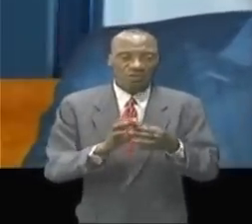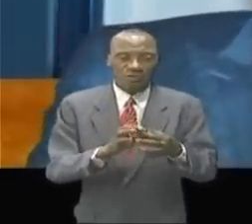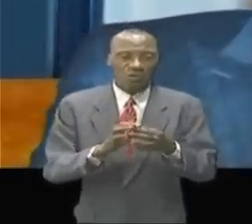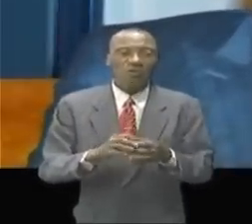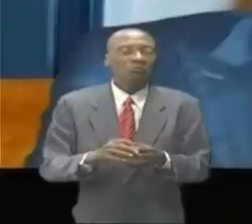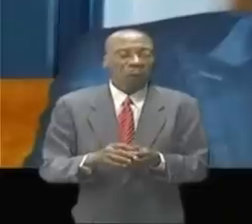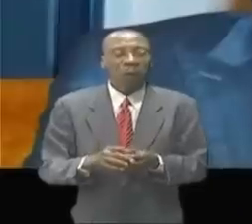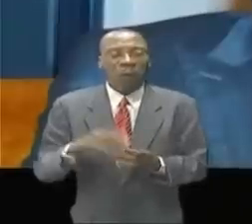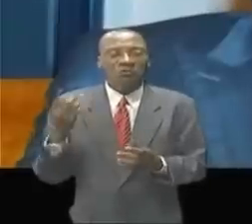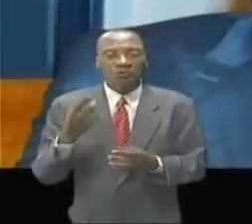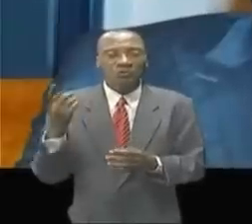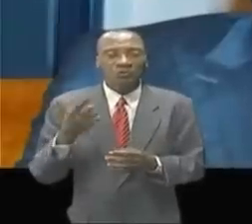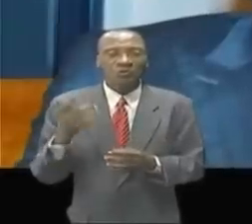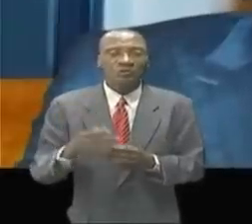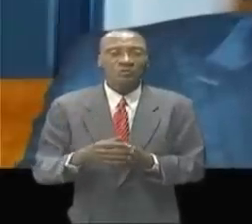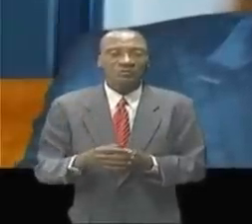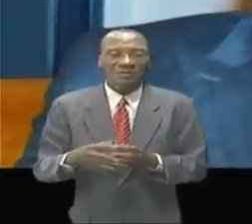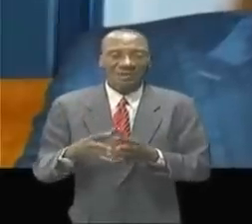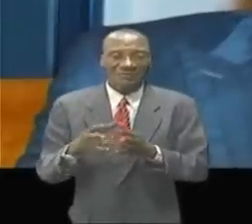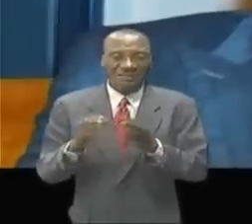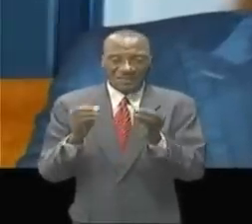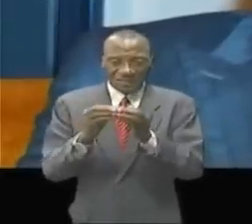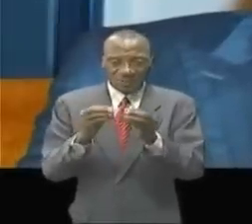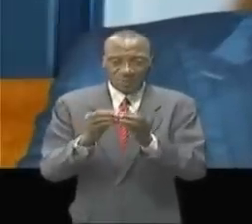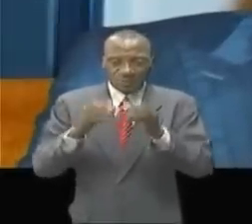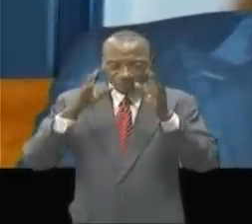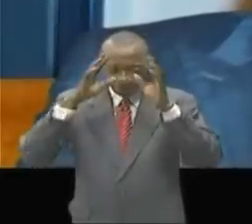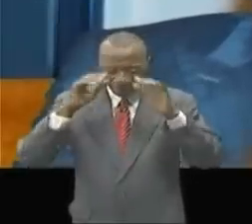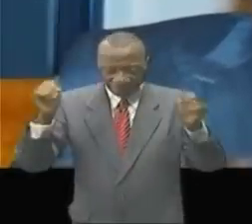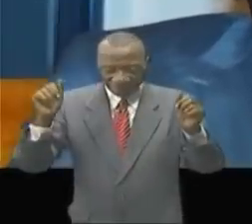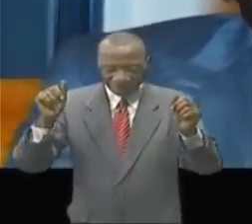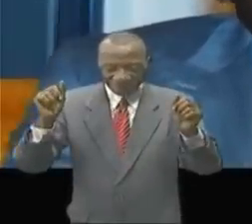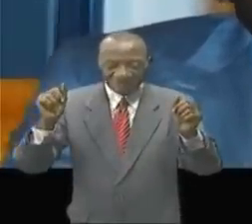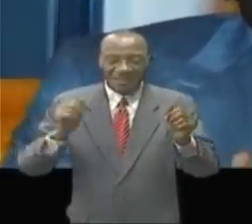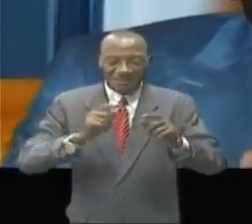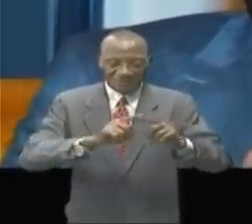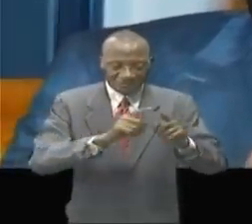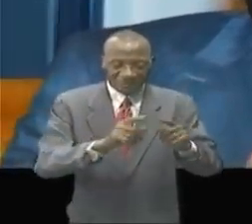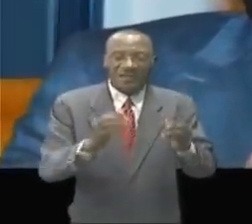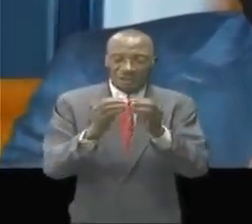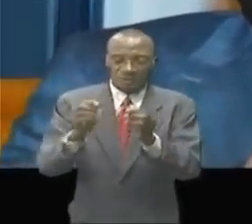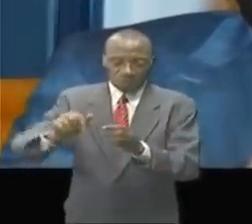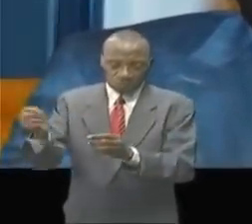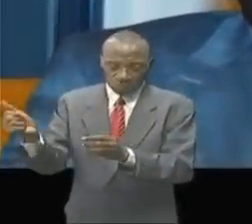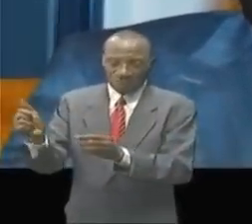marge de réunions des chefs d'État, et même des réunions